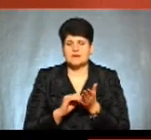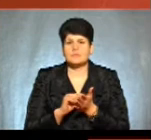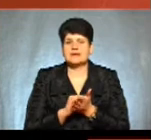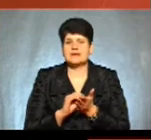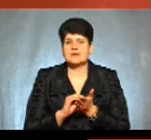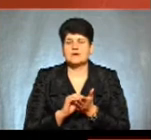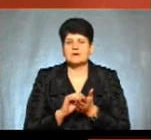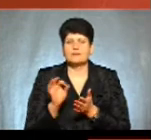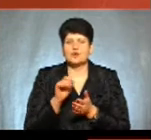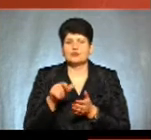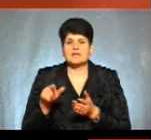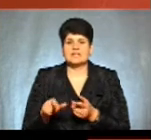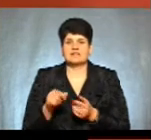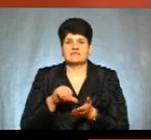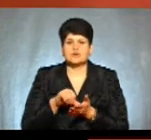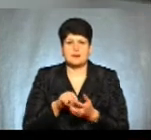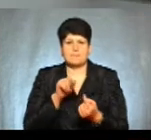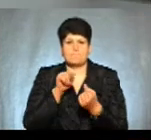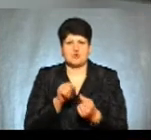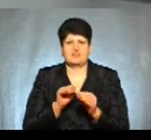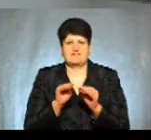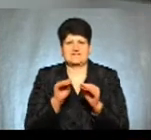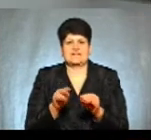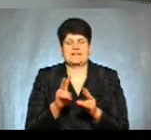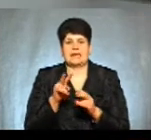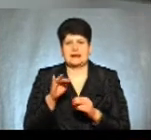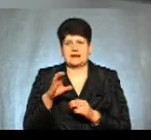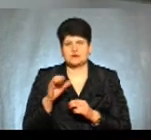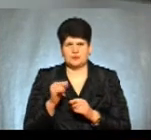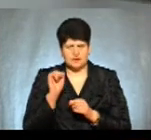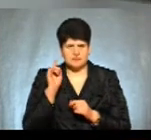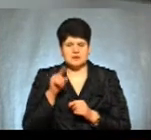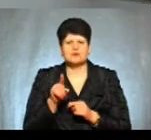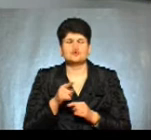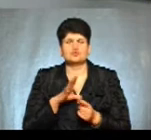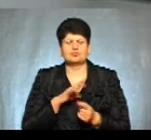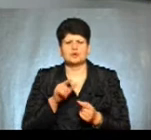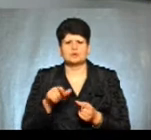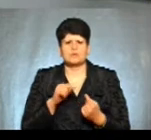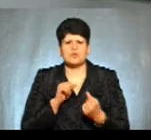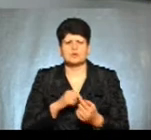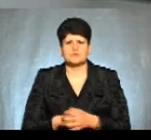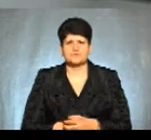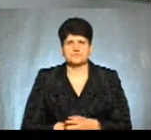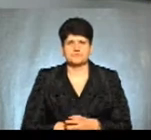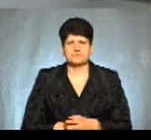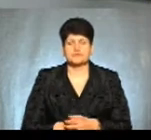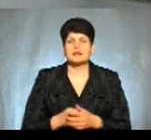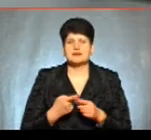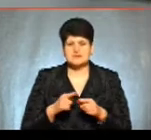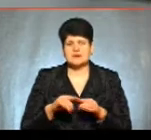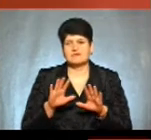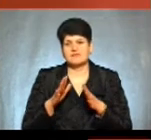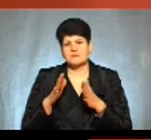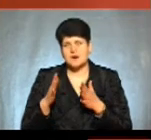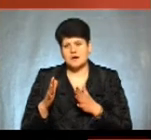про селян, які виступили проти висадки лісу. Чи можете ви розказати про цю ситуацію і чому селяни були проти? Звичайно, такий